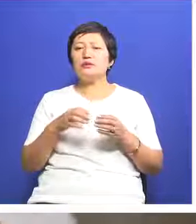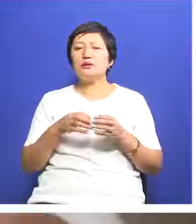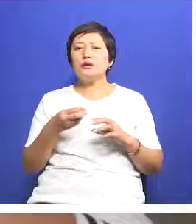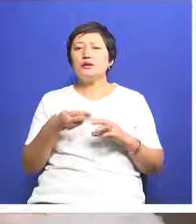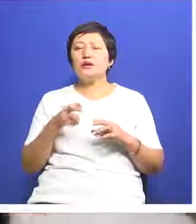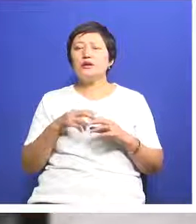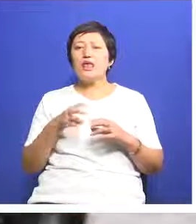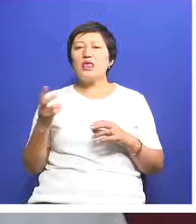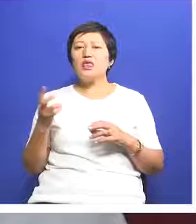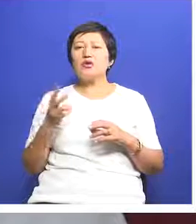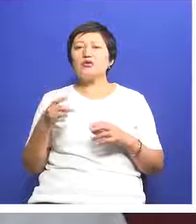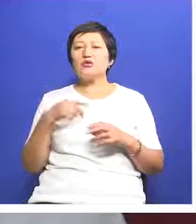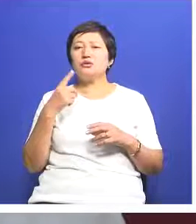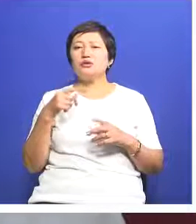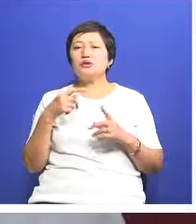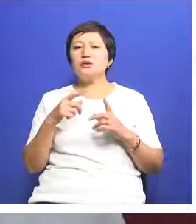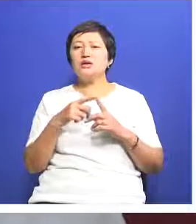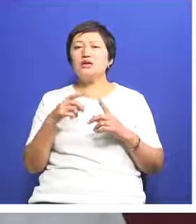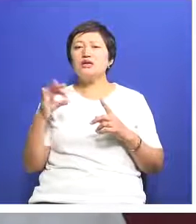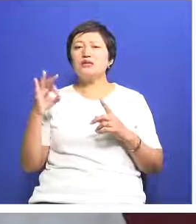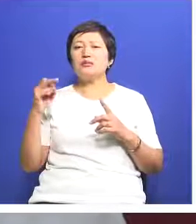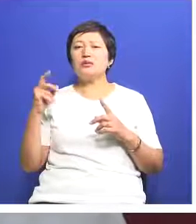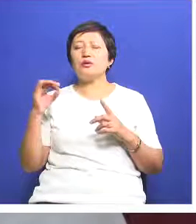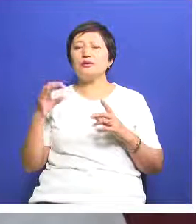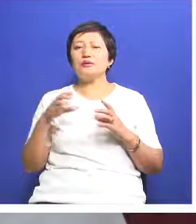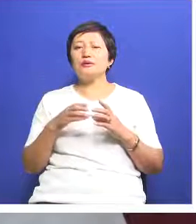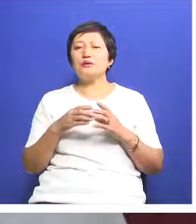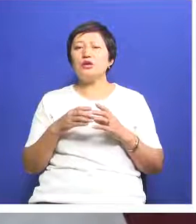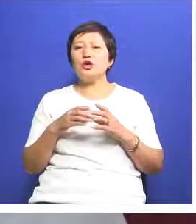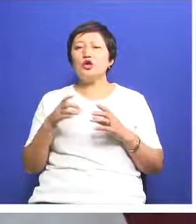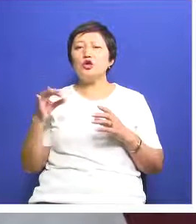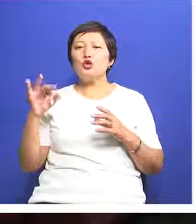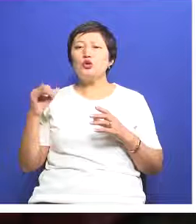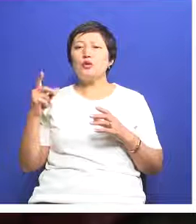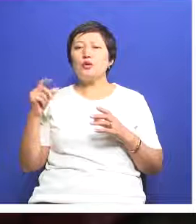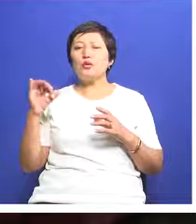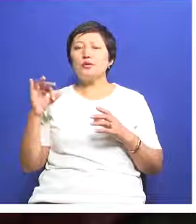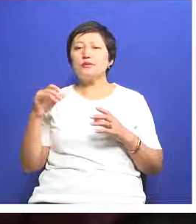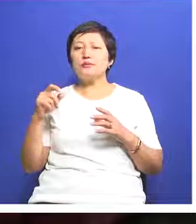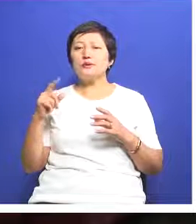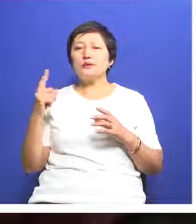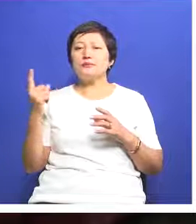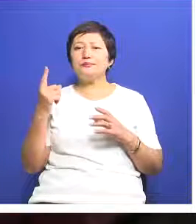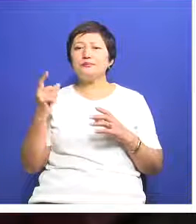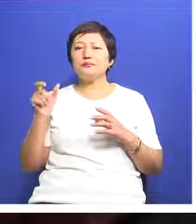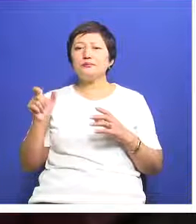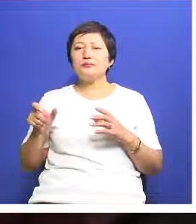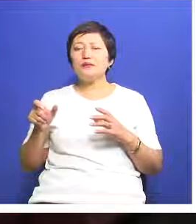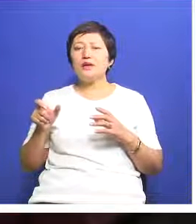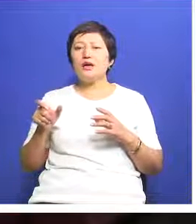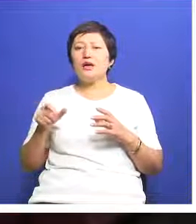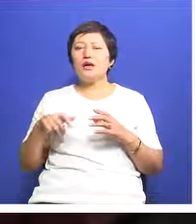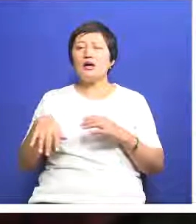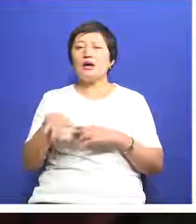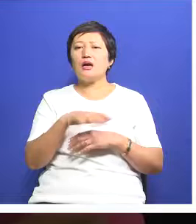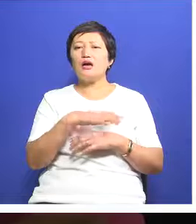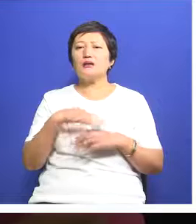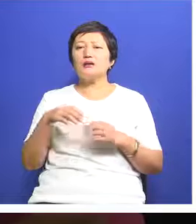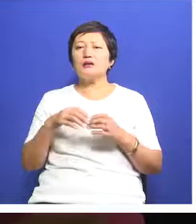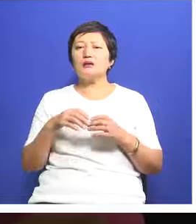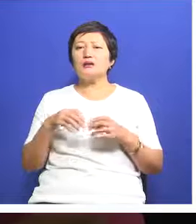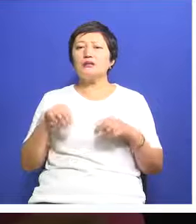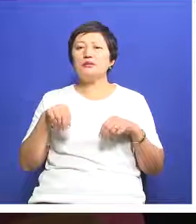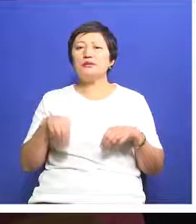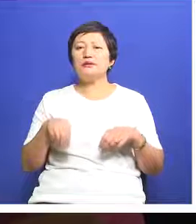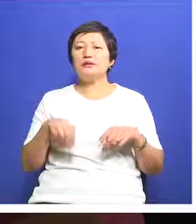ne üçin üytedi olar? Jemkorluk bo? Üyge kosıp beruge, her üyge kosıp beruge, ol halıktın mindetine